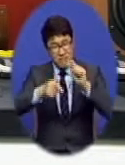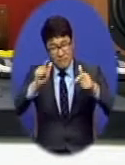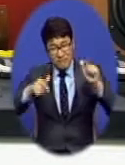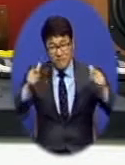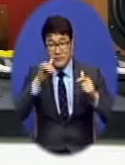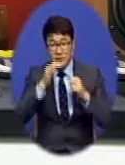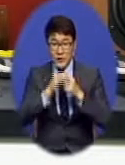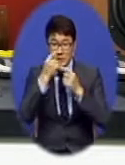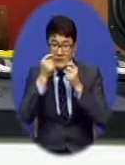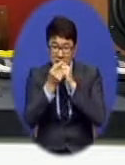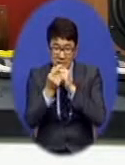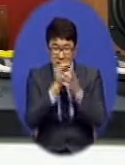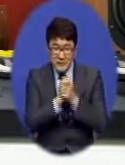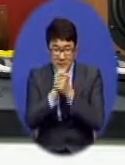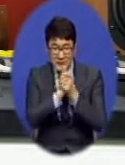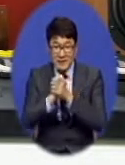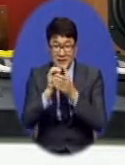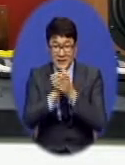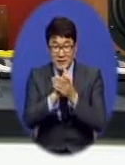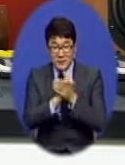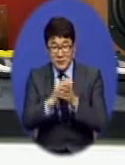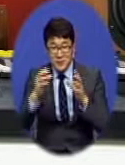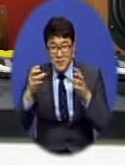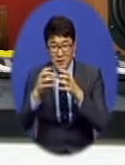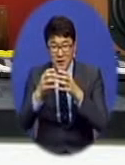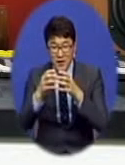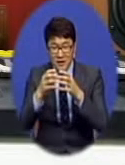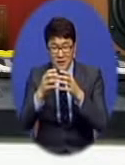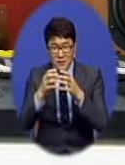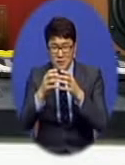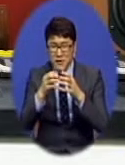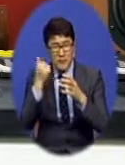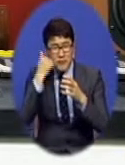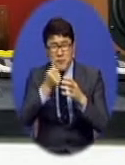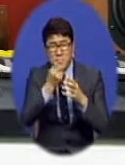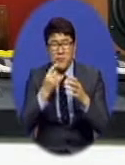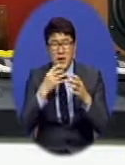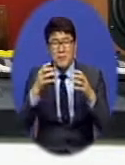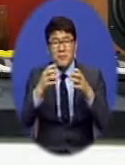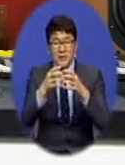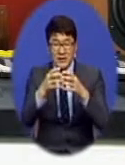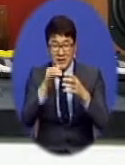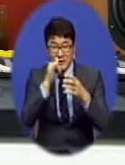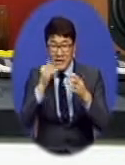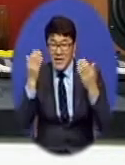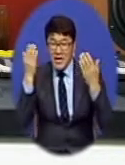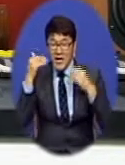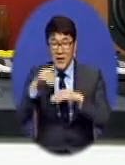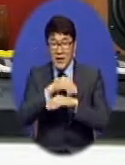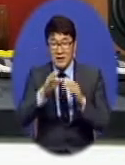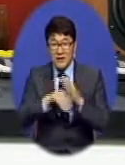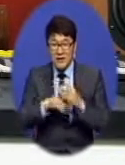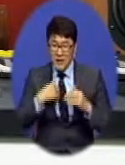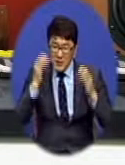친한 친구들끼리 좀 그 있잖아요. 모이는 사람만 모이고. 맞아요. 학창시절에